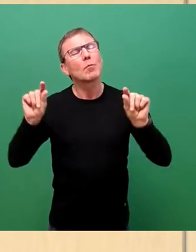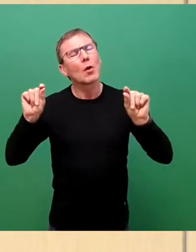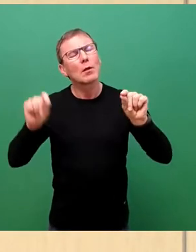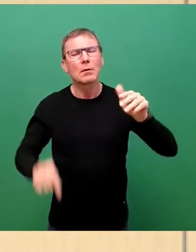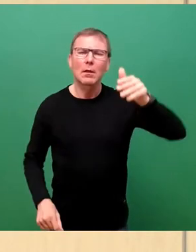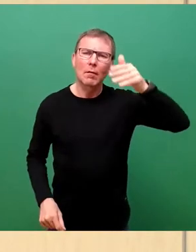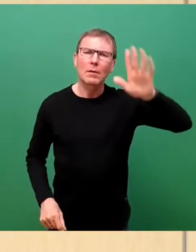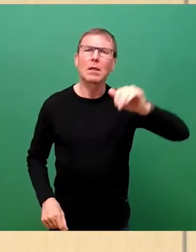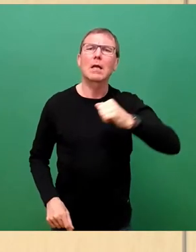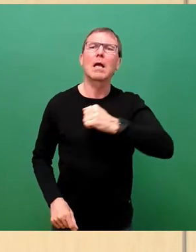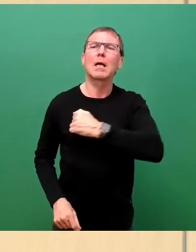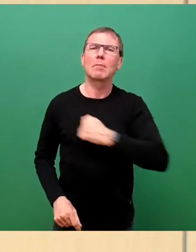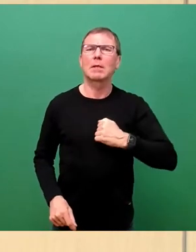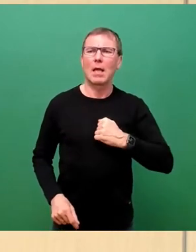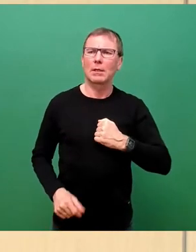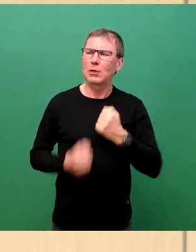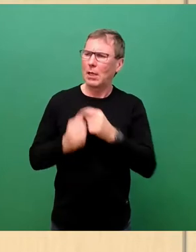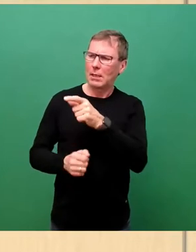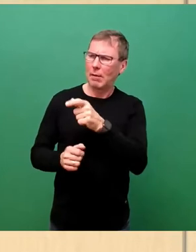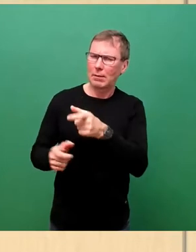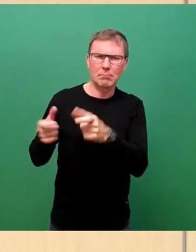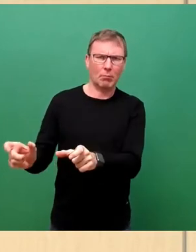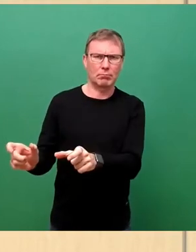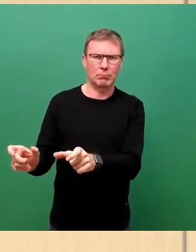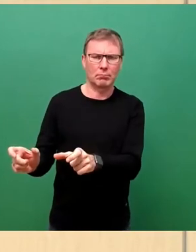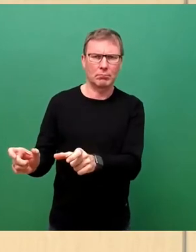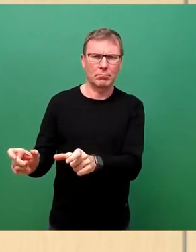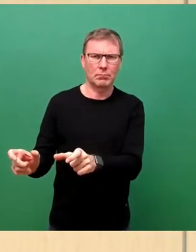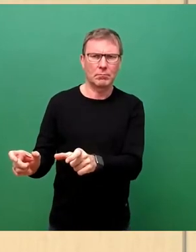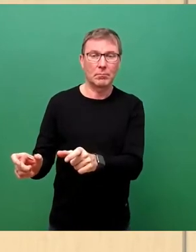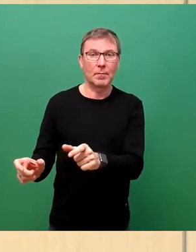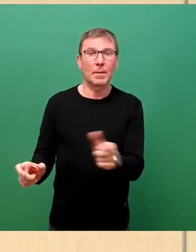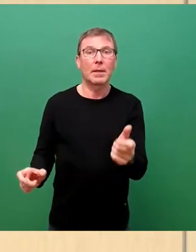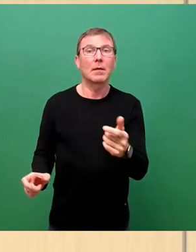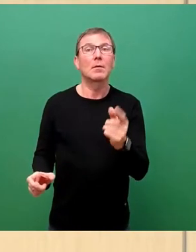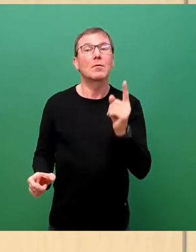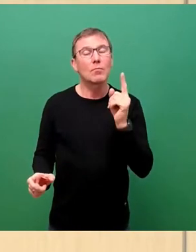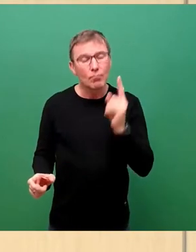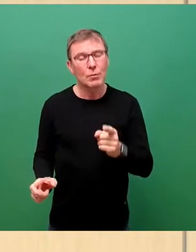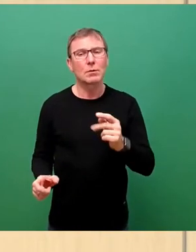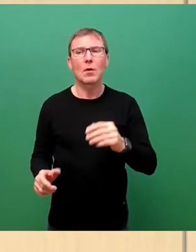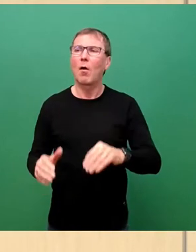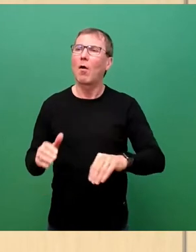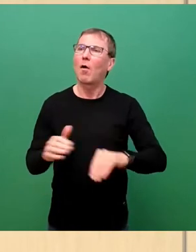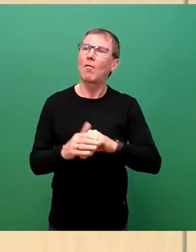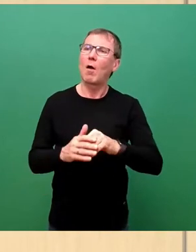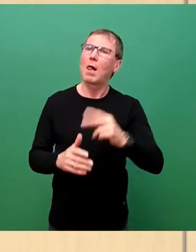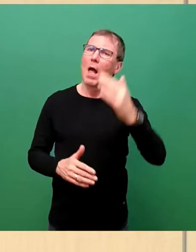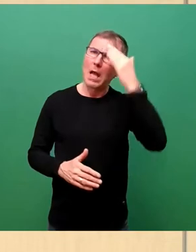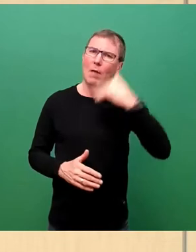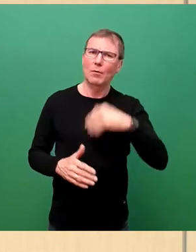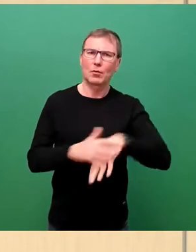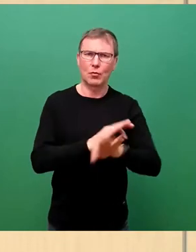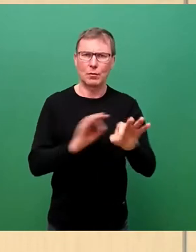militärischer Gewalt entgegenstehen zu können, die zu haben und auch glaubwürdig zu haben, meine Damen und Herren. Das war für mich